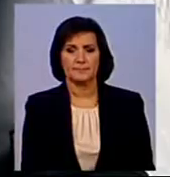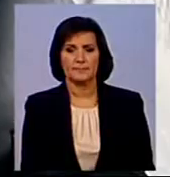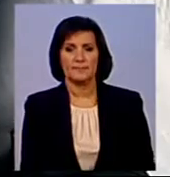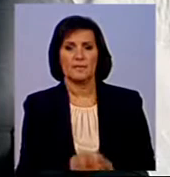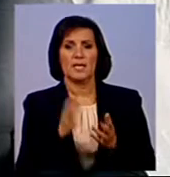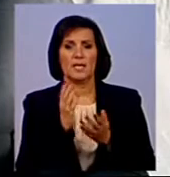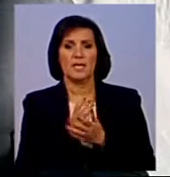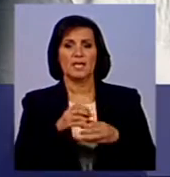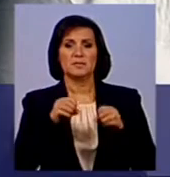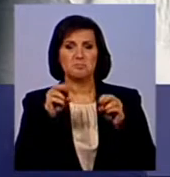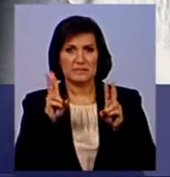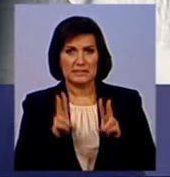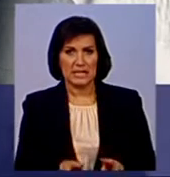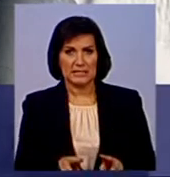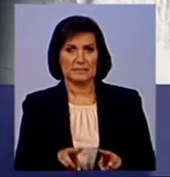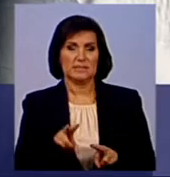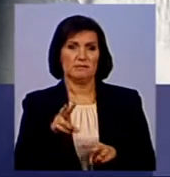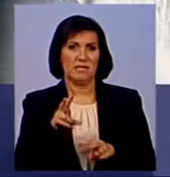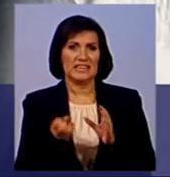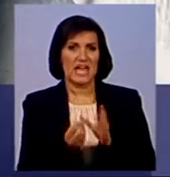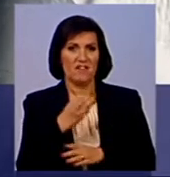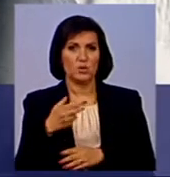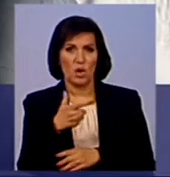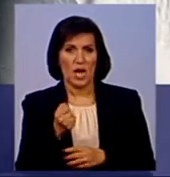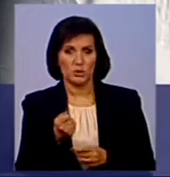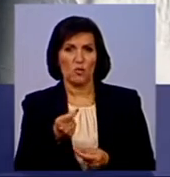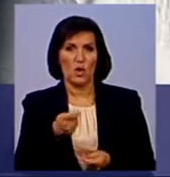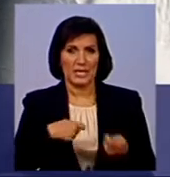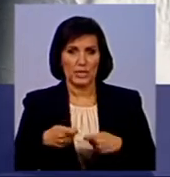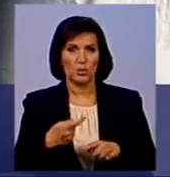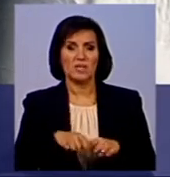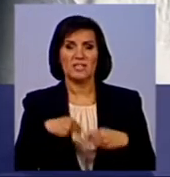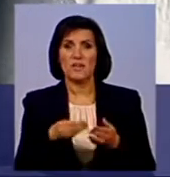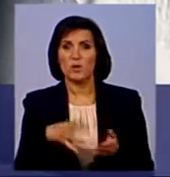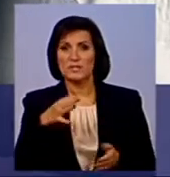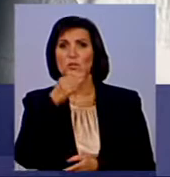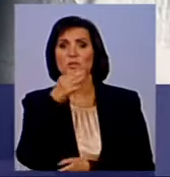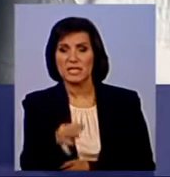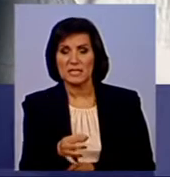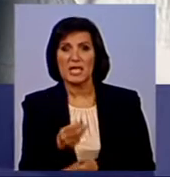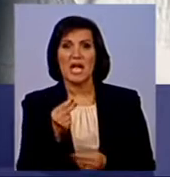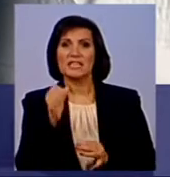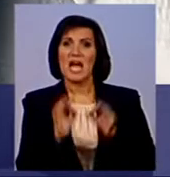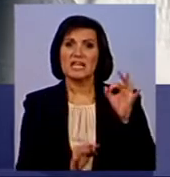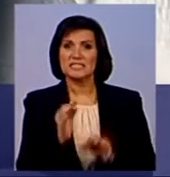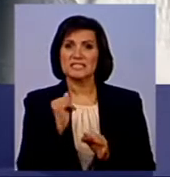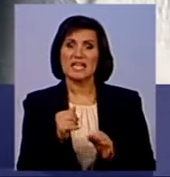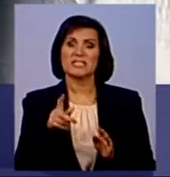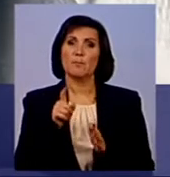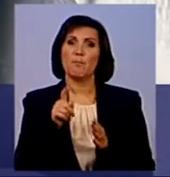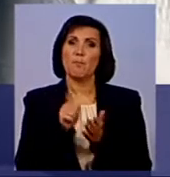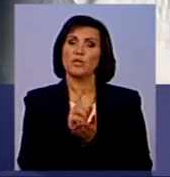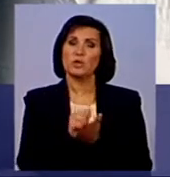Ті спеціалісти нефтяного ринку. Ті фахівці нафтогазового ринку, які давали оцінку, сказали, на акциз зараз податкове навантаження